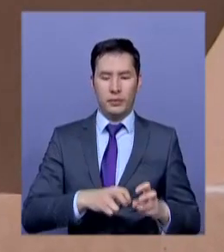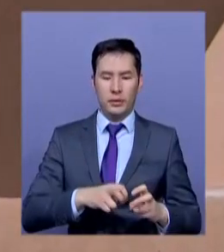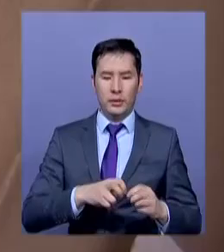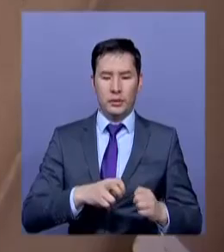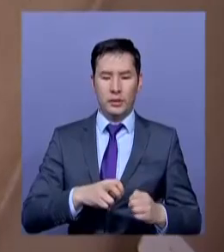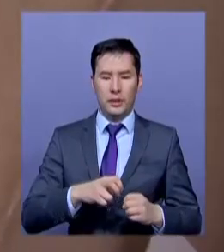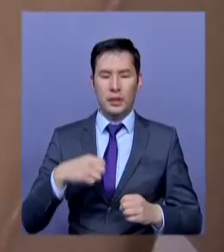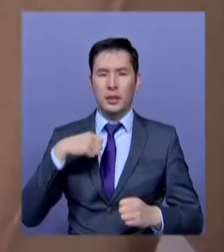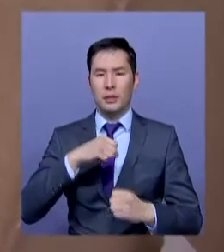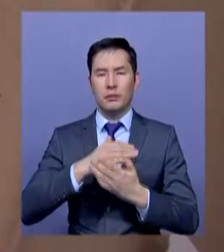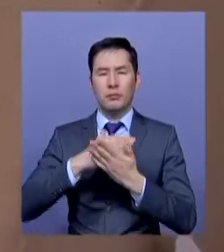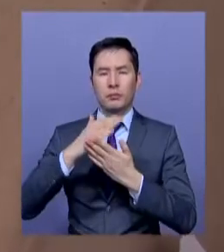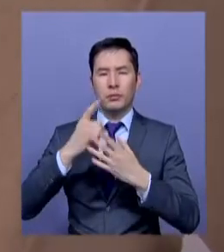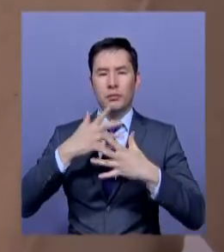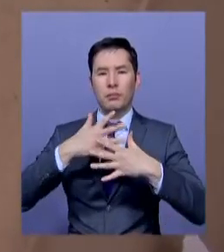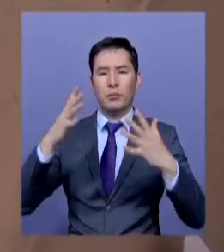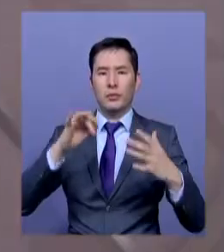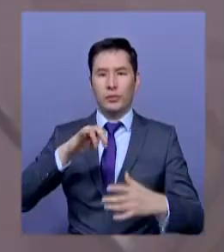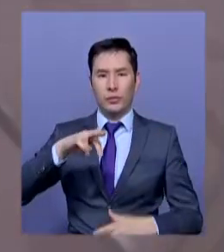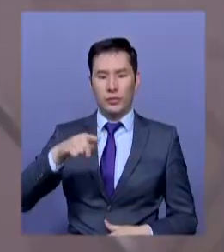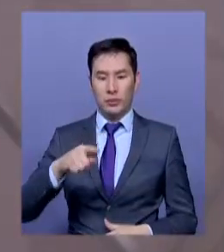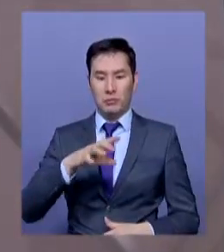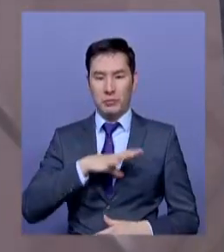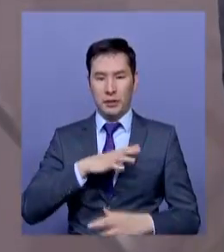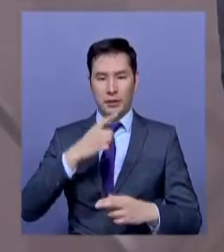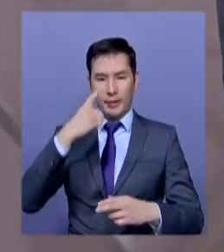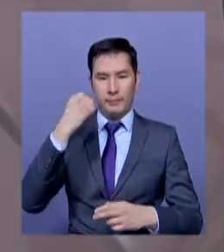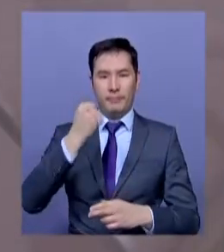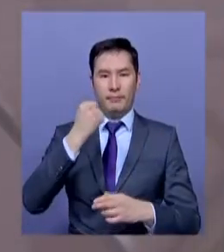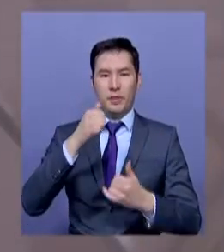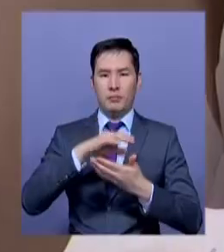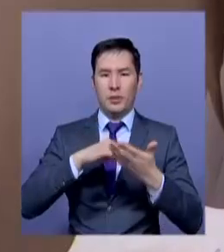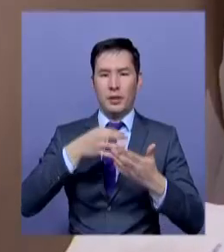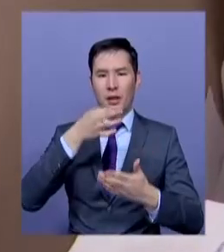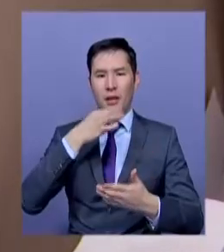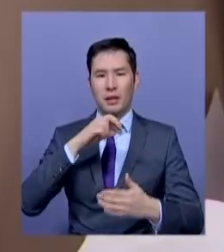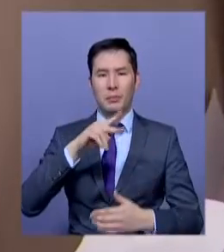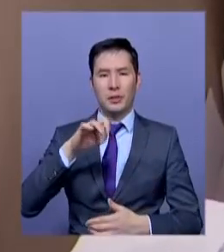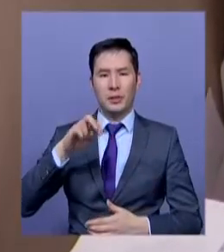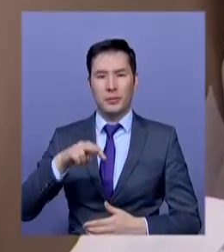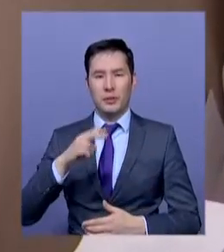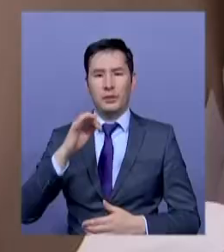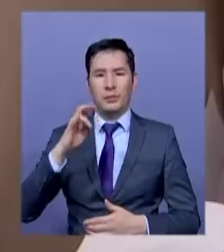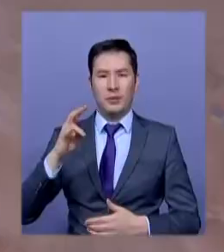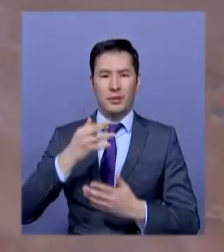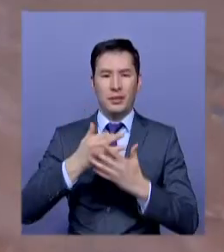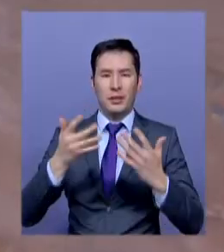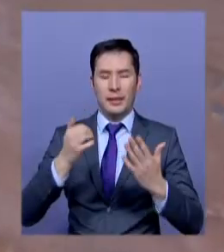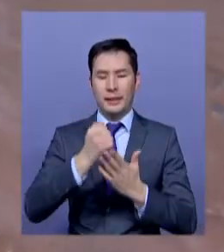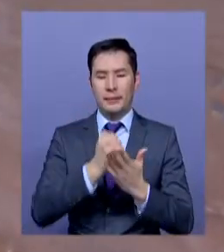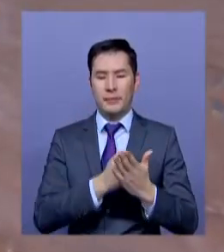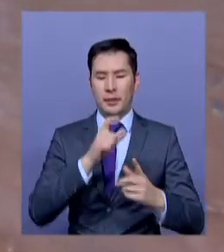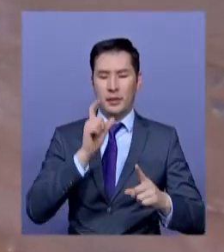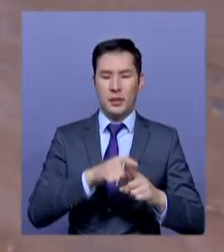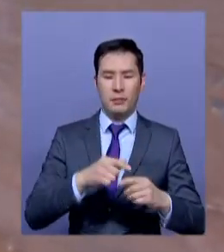ең жоғары ауру көрсеткіші болған шілде айын негізге алып талдау жүргізіпті. Сол кезде емханаға 14 мың науқас келіп түскен екен. Оларға